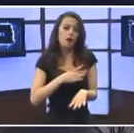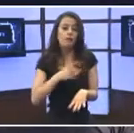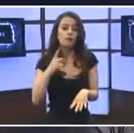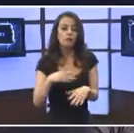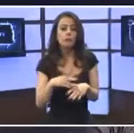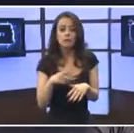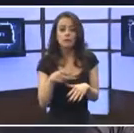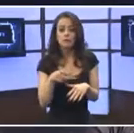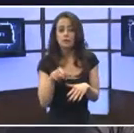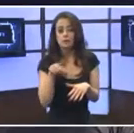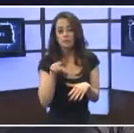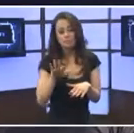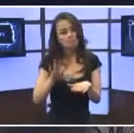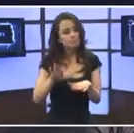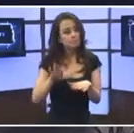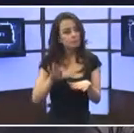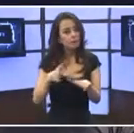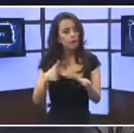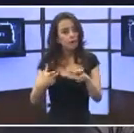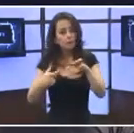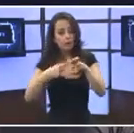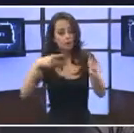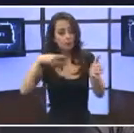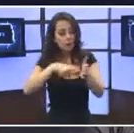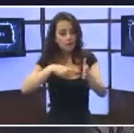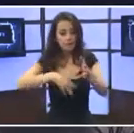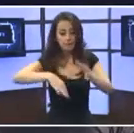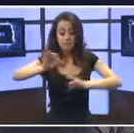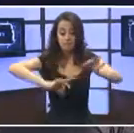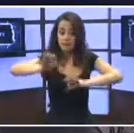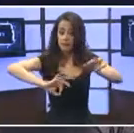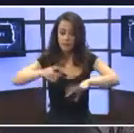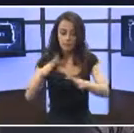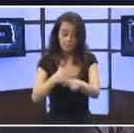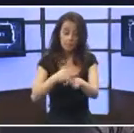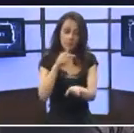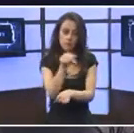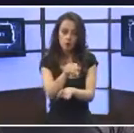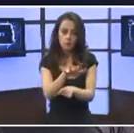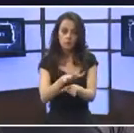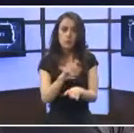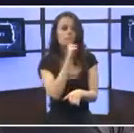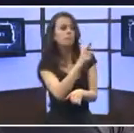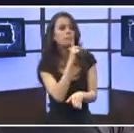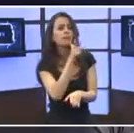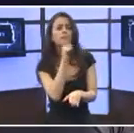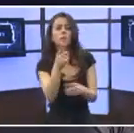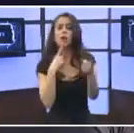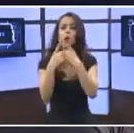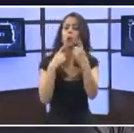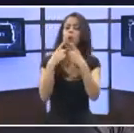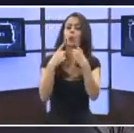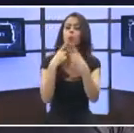Maalesef. Yani bir ara rehabilitasyon merkezlerinin denetlenme sebeplerinden bir tanesiyimdir. Bağıra bağıra yani konuşa konuşa ben